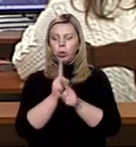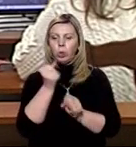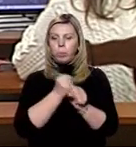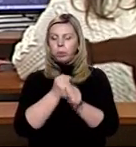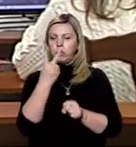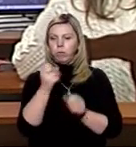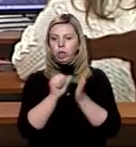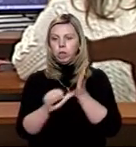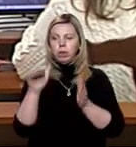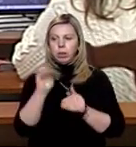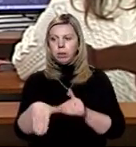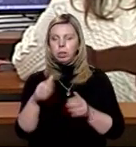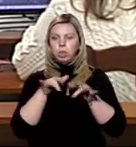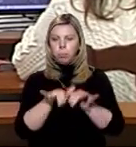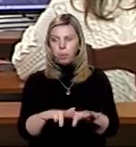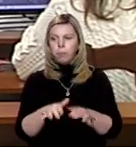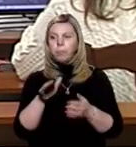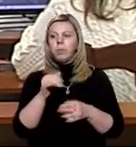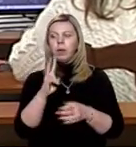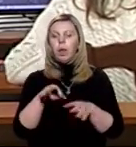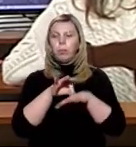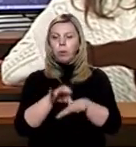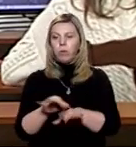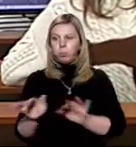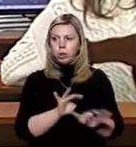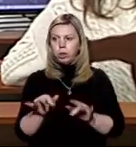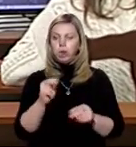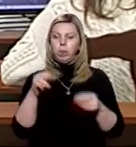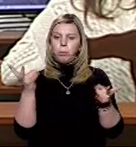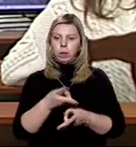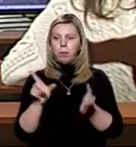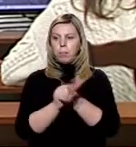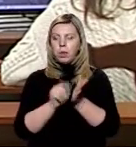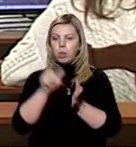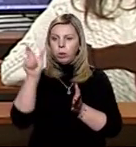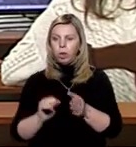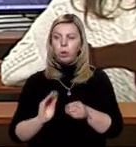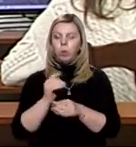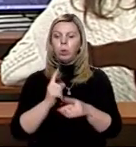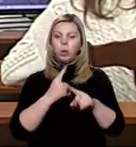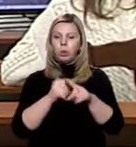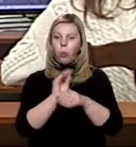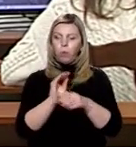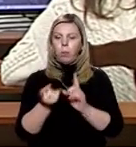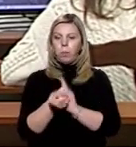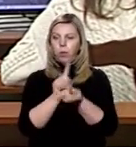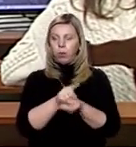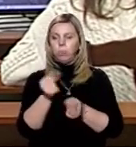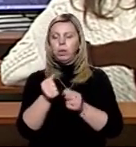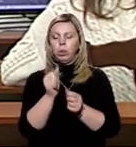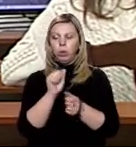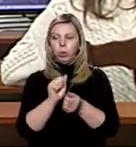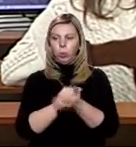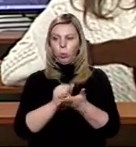опрацювати 260 тисяч справ. Як проводять процедуру та чи потрібно пенсіонерам додатково звертатися для переоформлення